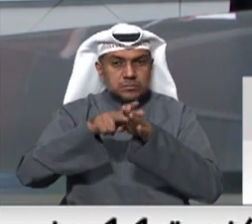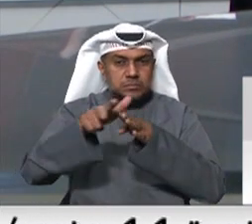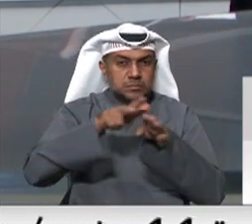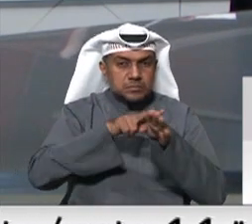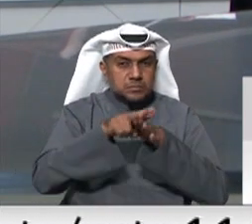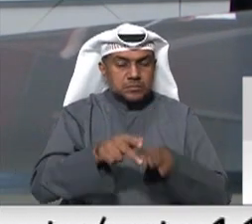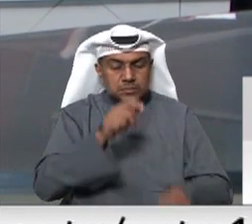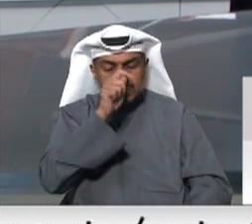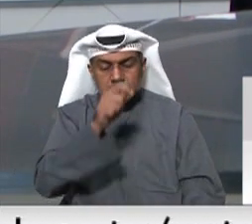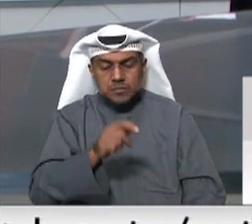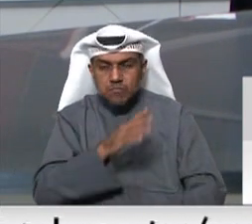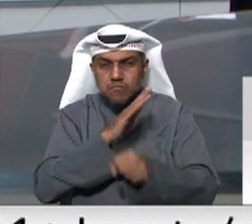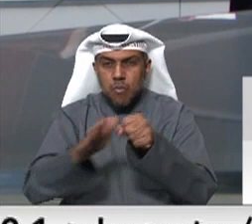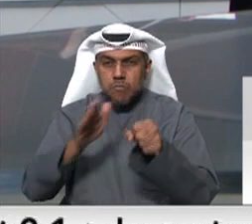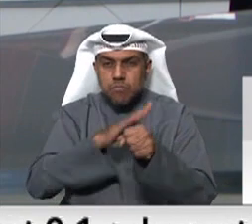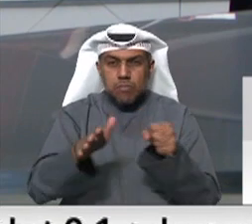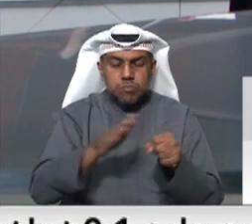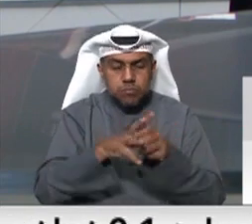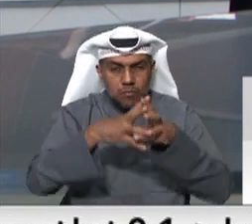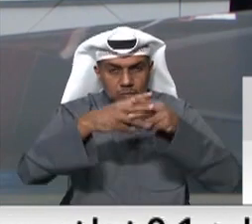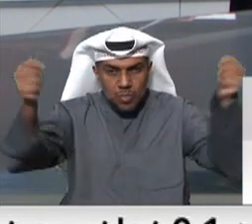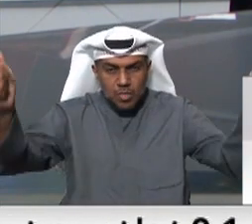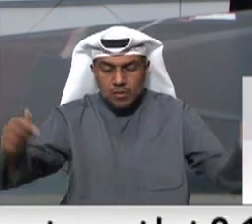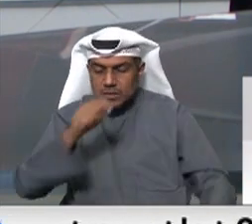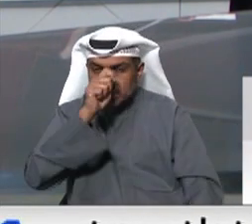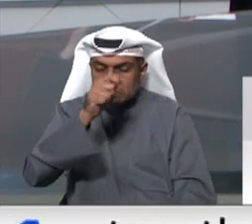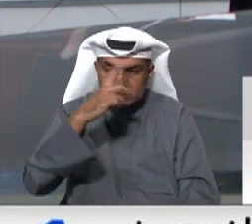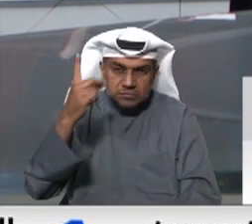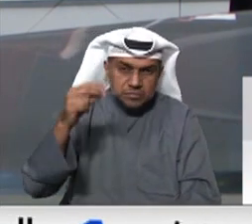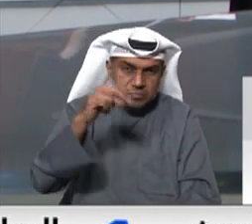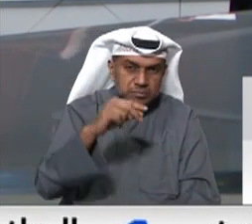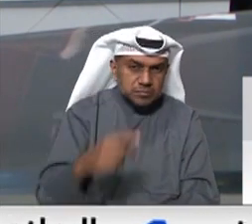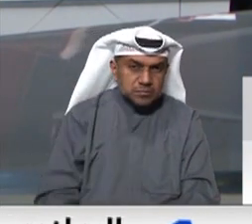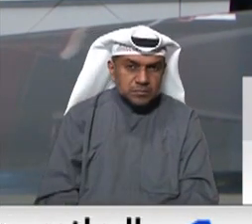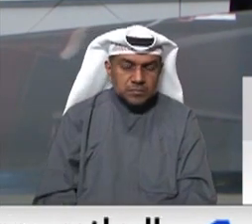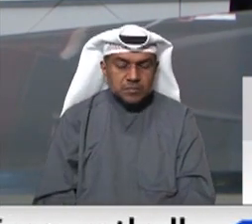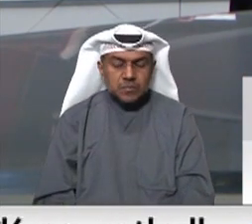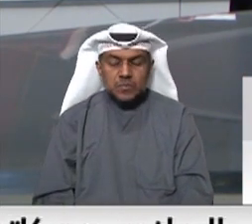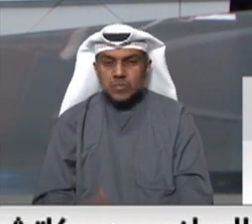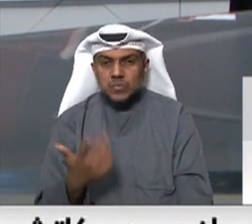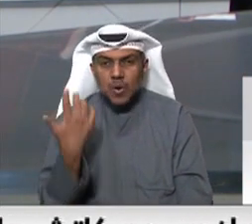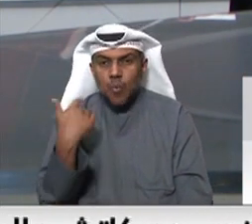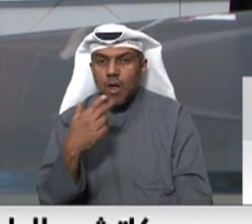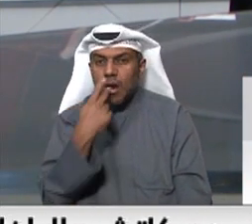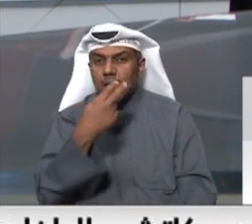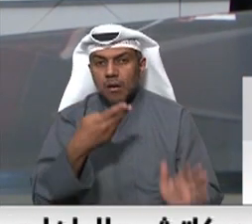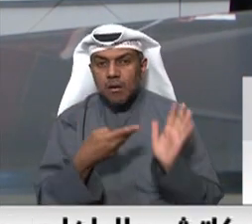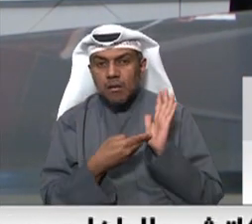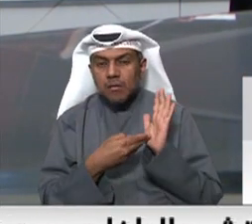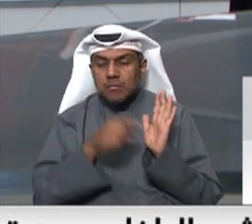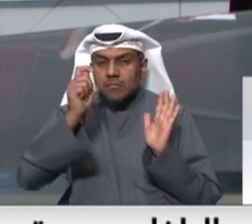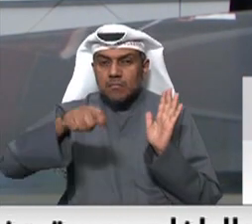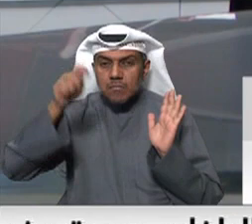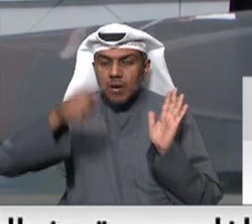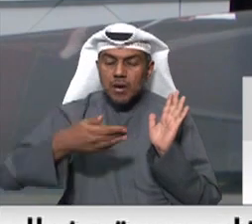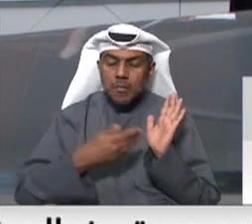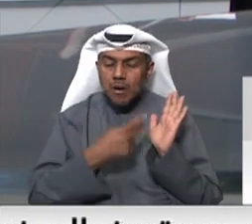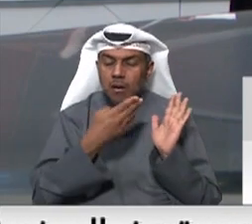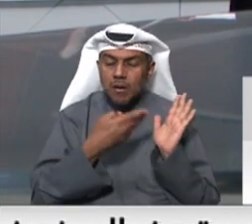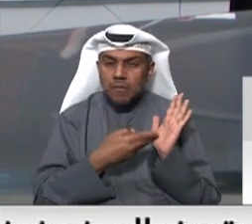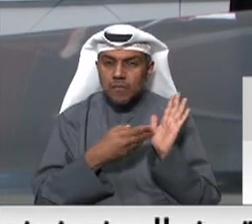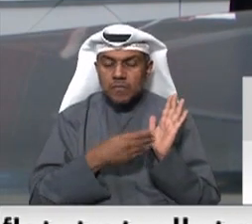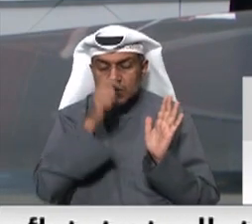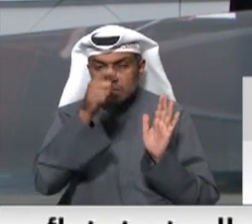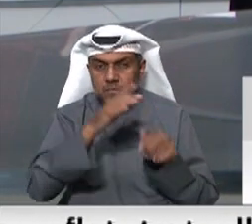جريمه الاباده الجماعيه في غزه رغم مرور اكثر من اسبوعين على صدور قرار محكمه العدل الدوليه بهذا